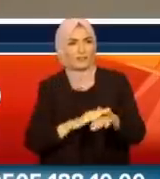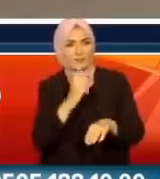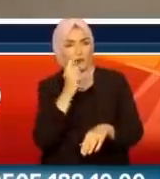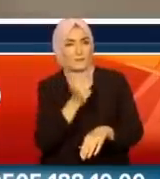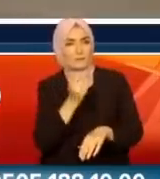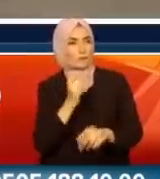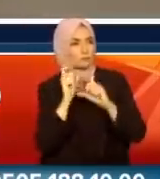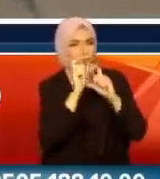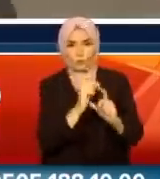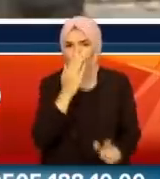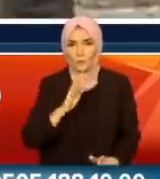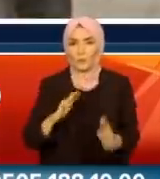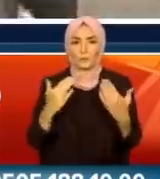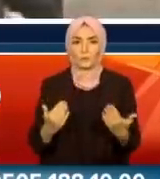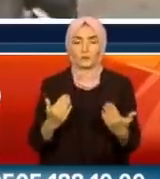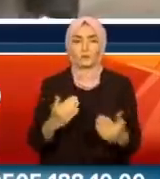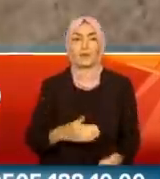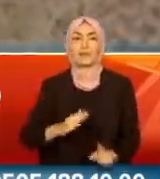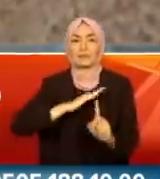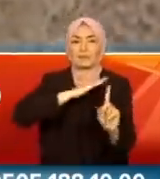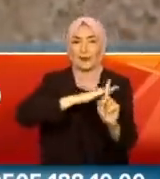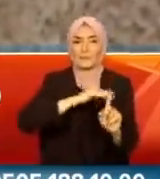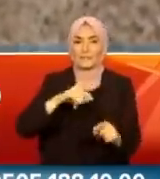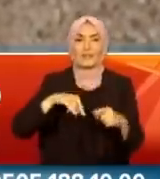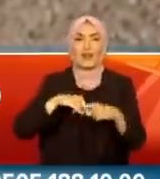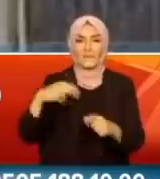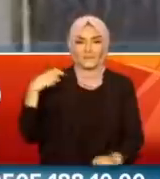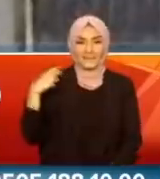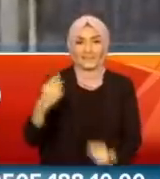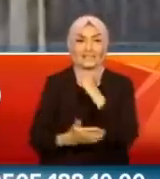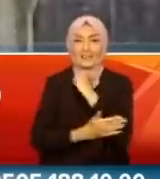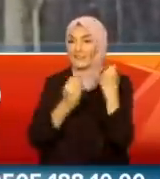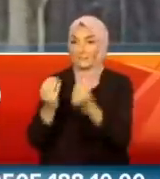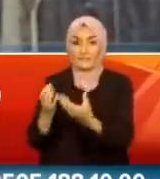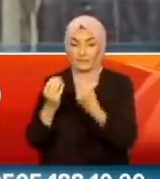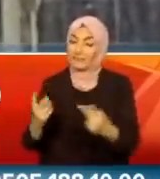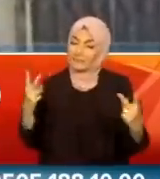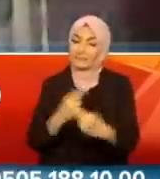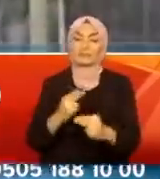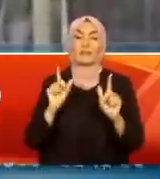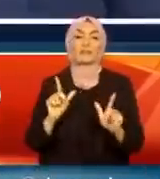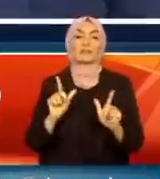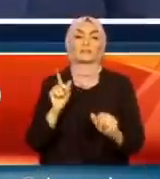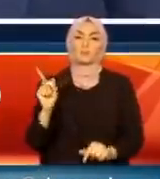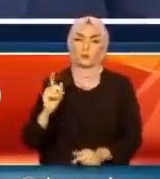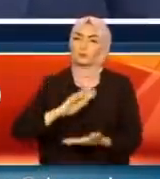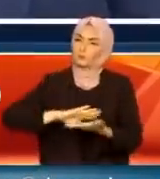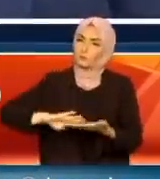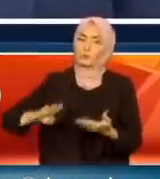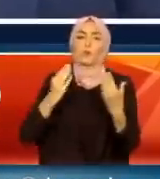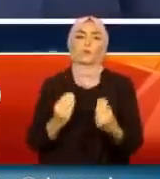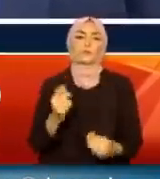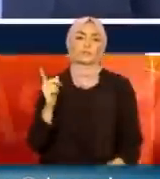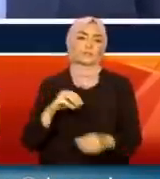Hafter'e yardım eden unsurların da yardımı mutlaka kesmesi lazım ki orada bir istikrar sağlanabilsin. Büyük bir